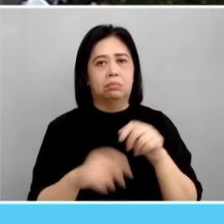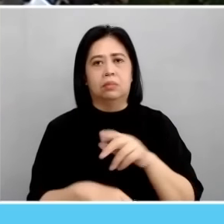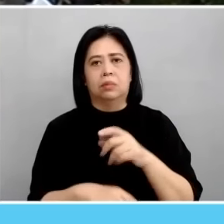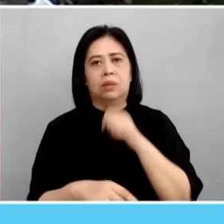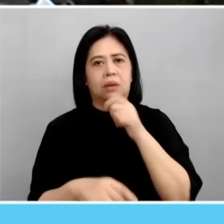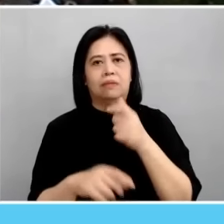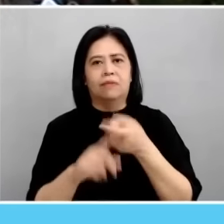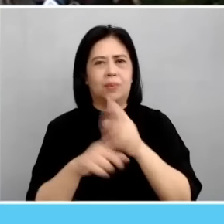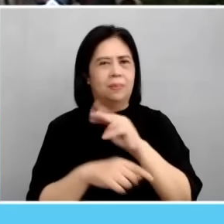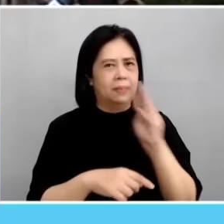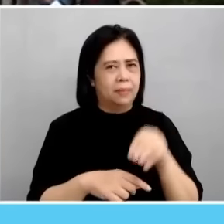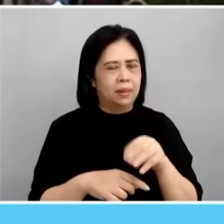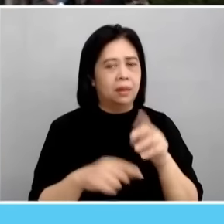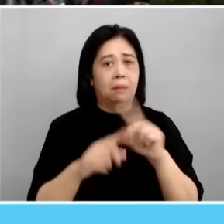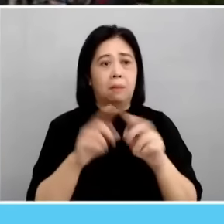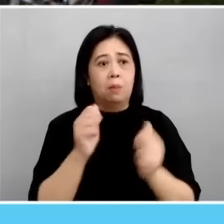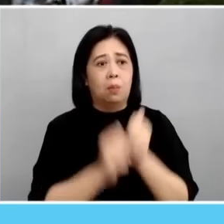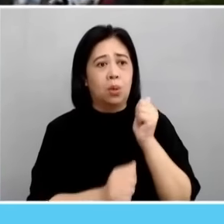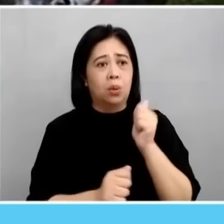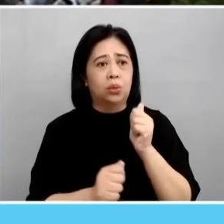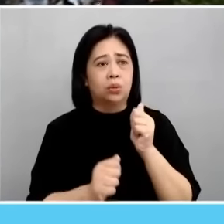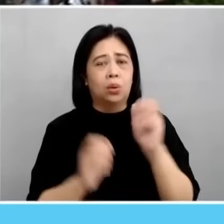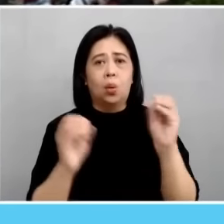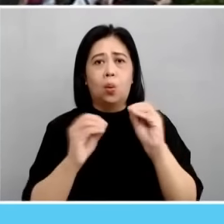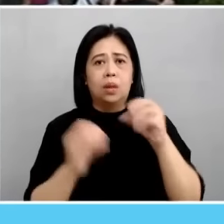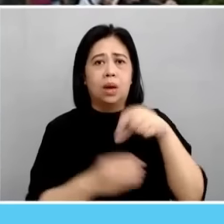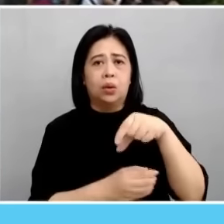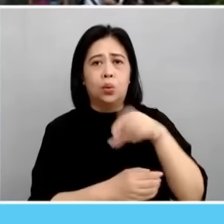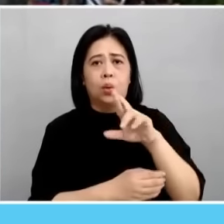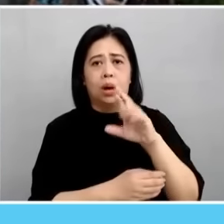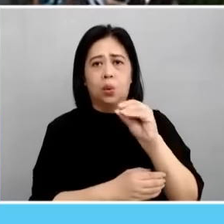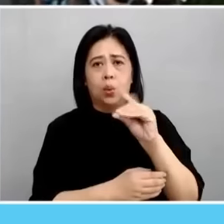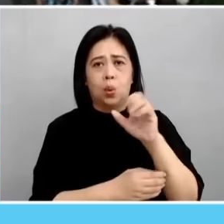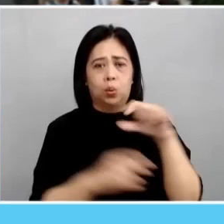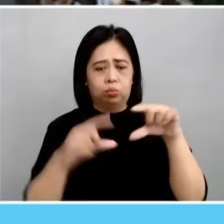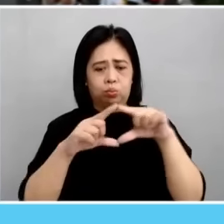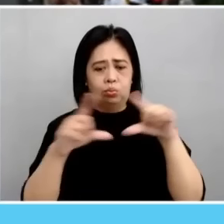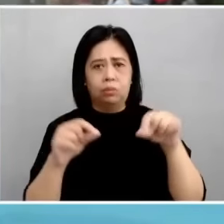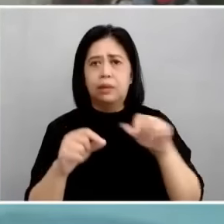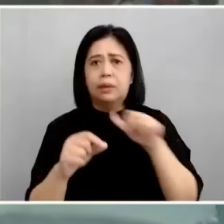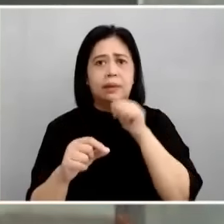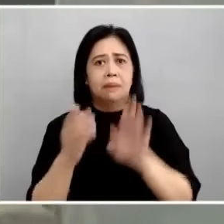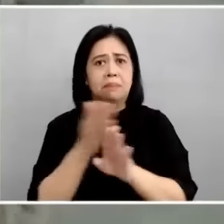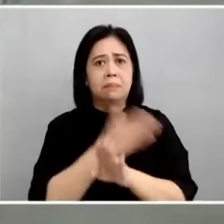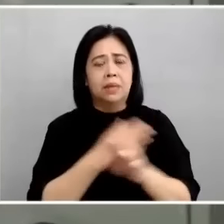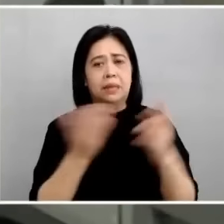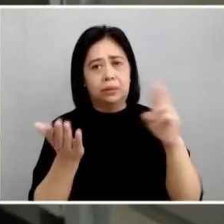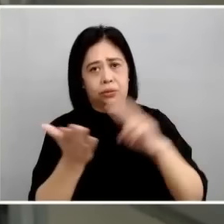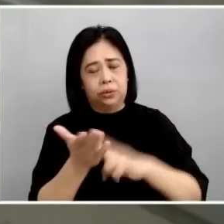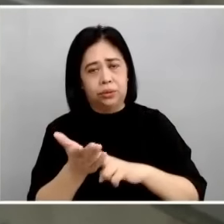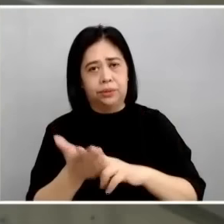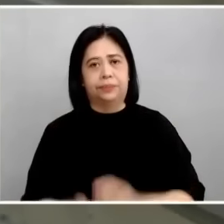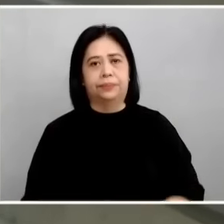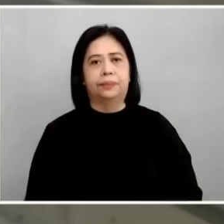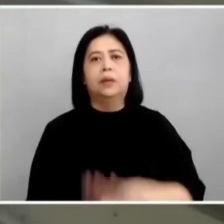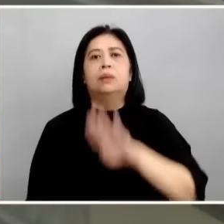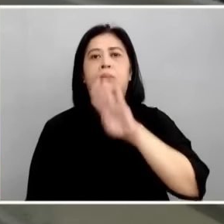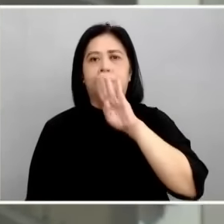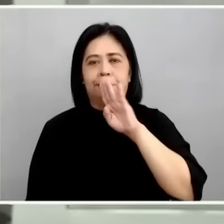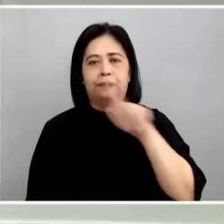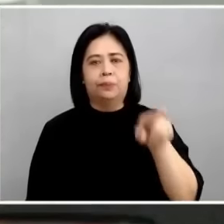Na karamihan din po ay walang mga QR code, hindi po sila pre-registered. Dismayadong umuwi ang mga